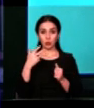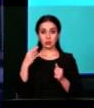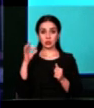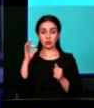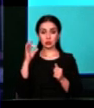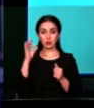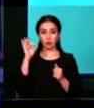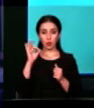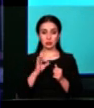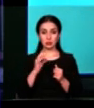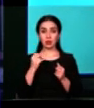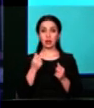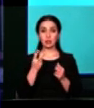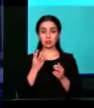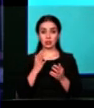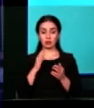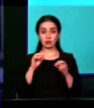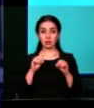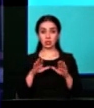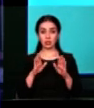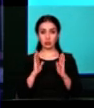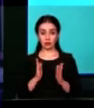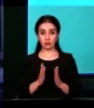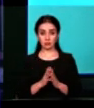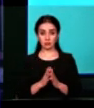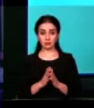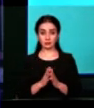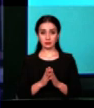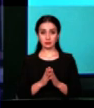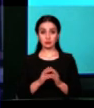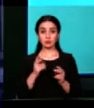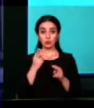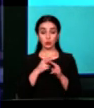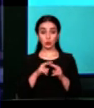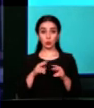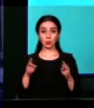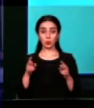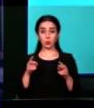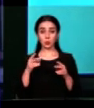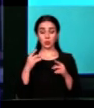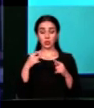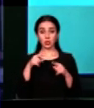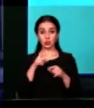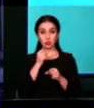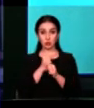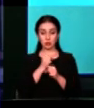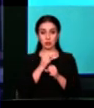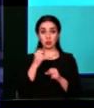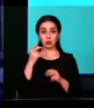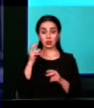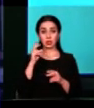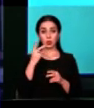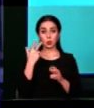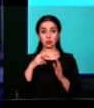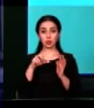30%imiz qanchani tashkil qiladi? Demak, bu proporsiyani ishlasak